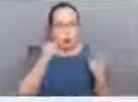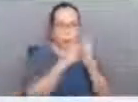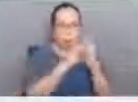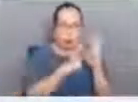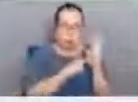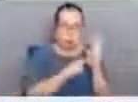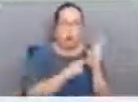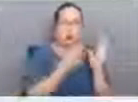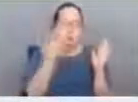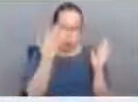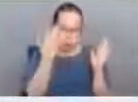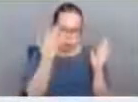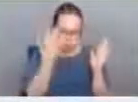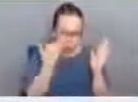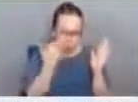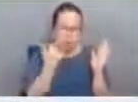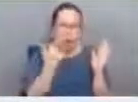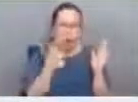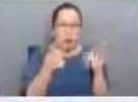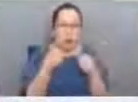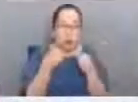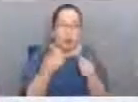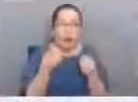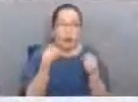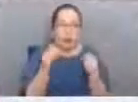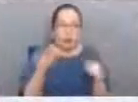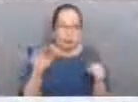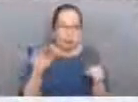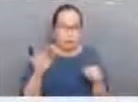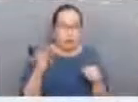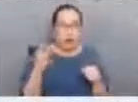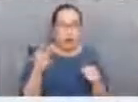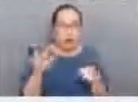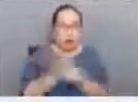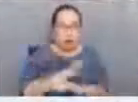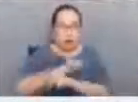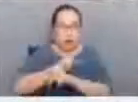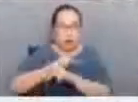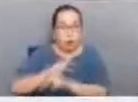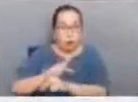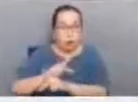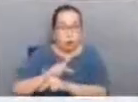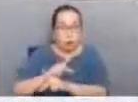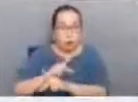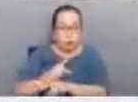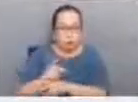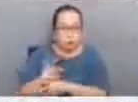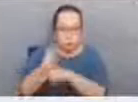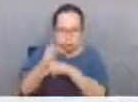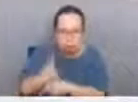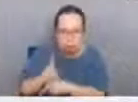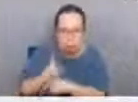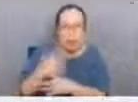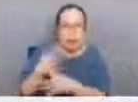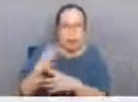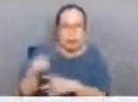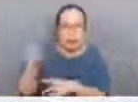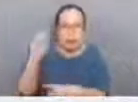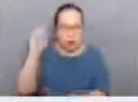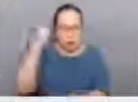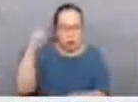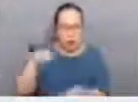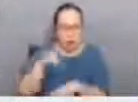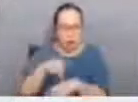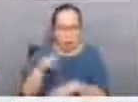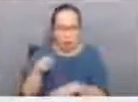po, yung kanilang mga lisensya kung sila po ay pumasa sa mga board. No? For example, kung kayo po ay nurse, dapat po